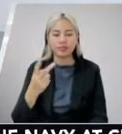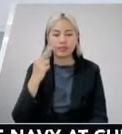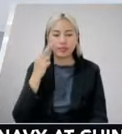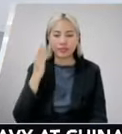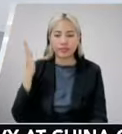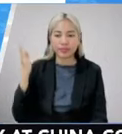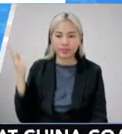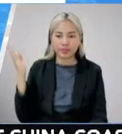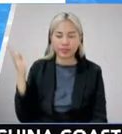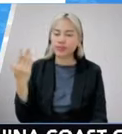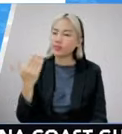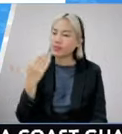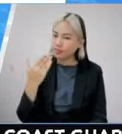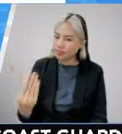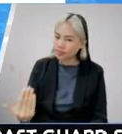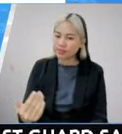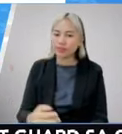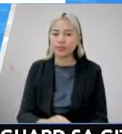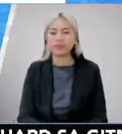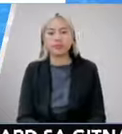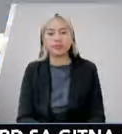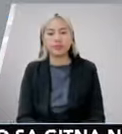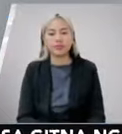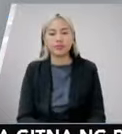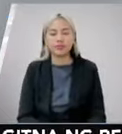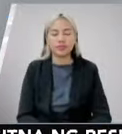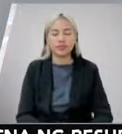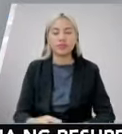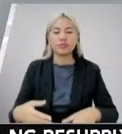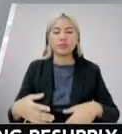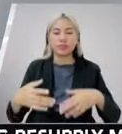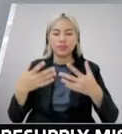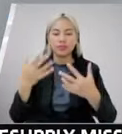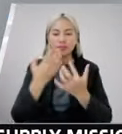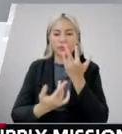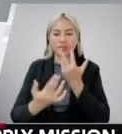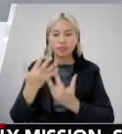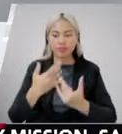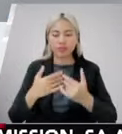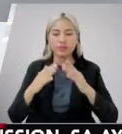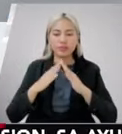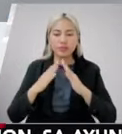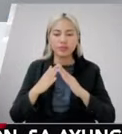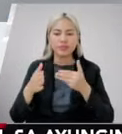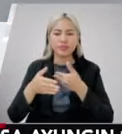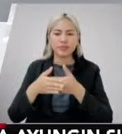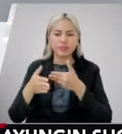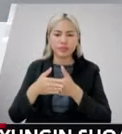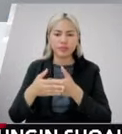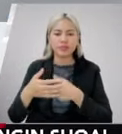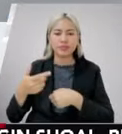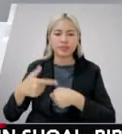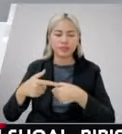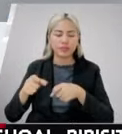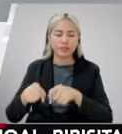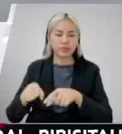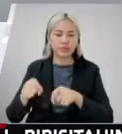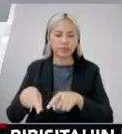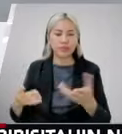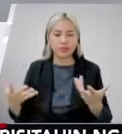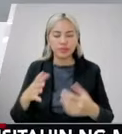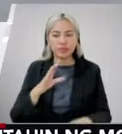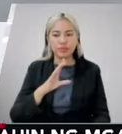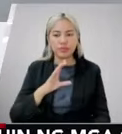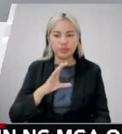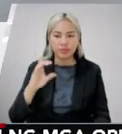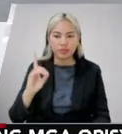Salamat, Rafi. Nasunog ang ilang bahay malapit sa isang gasolinahan sa Cagayan de Oro City. Sa Haro, Iloilo City